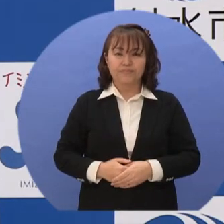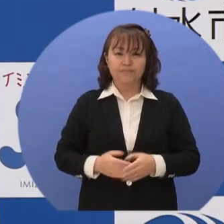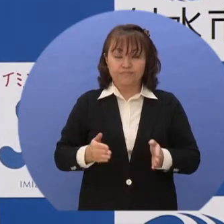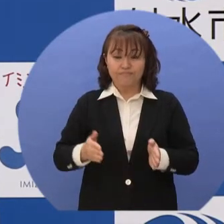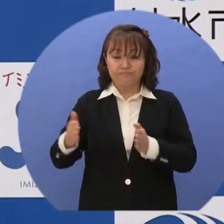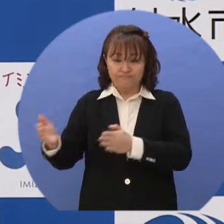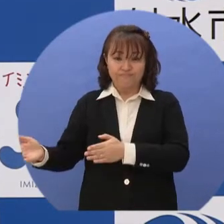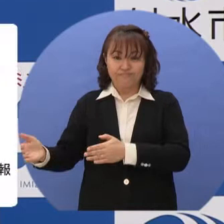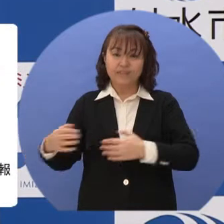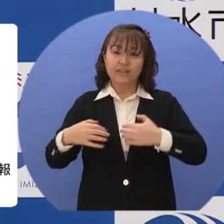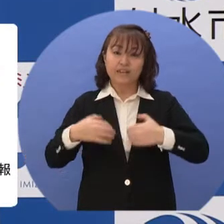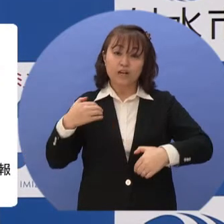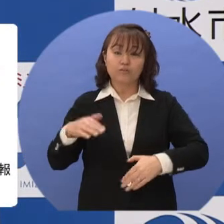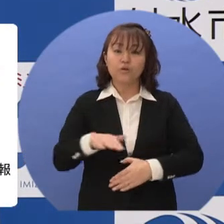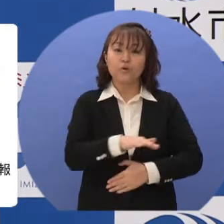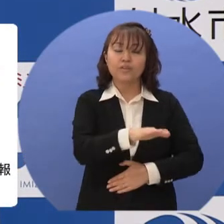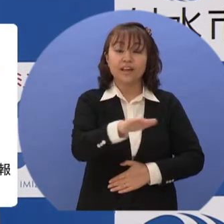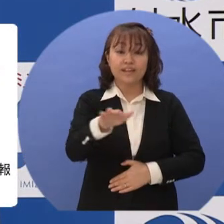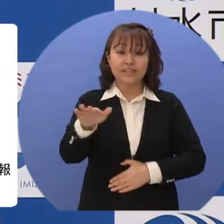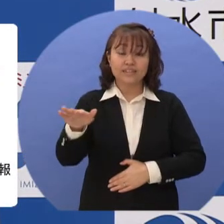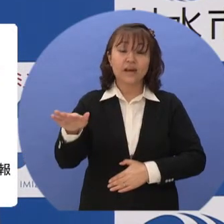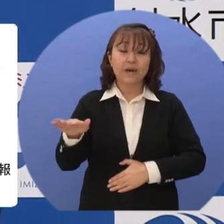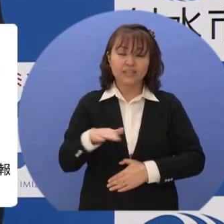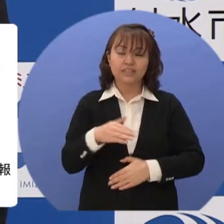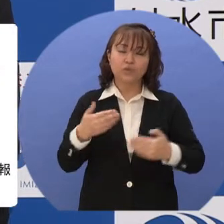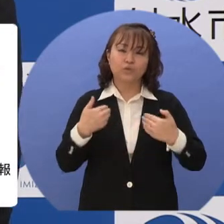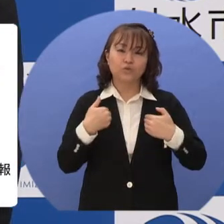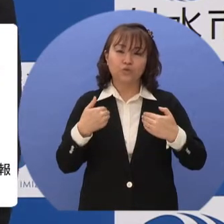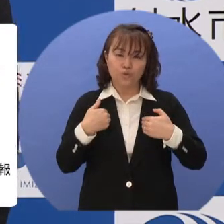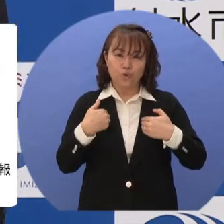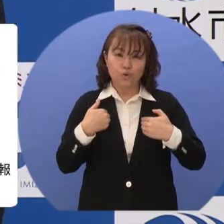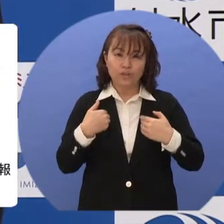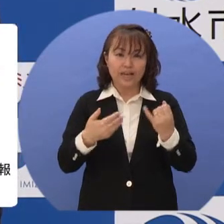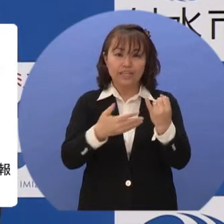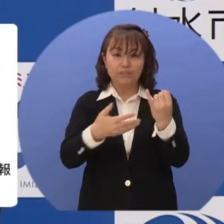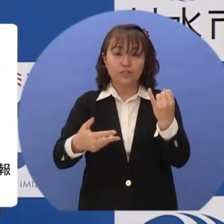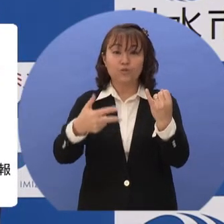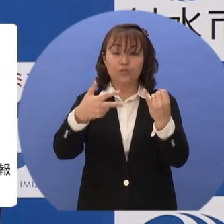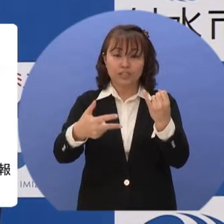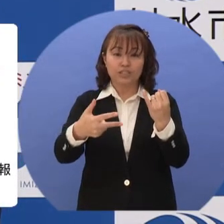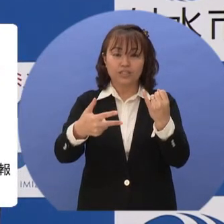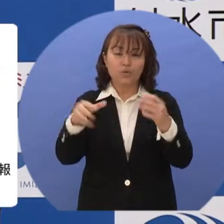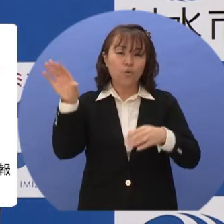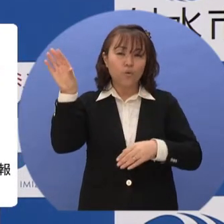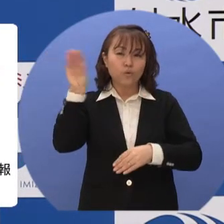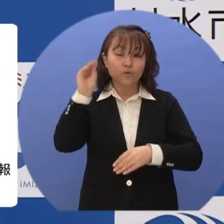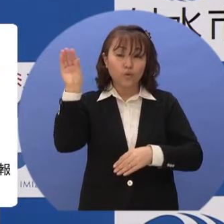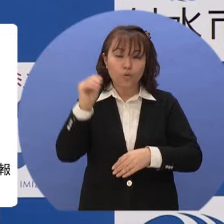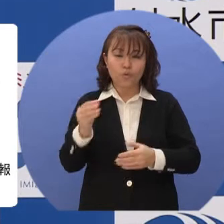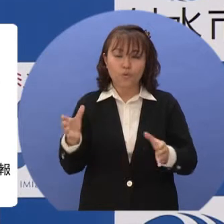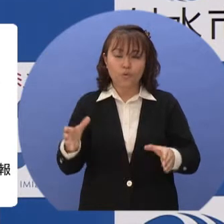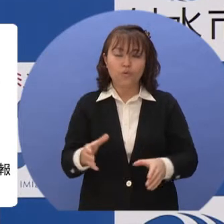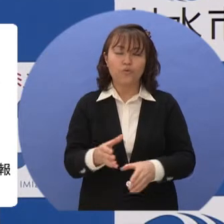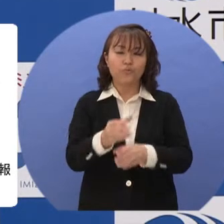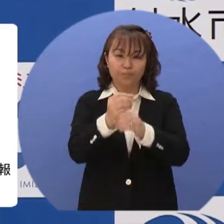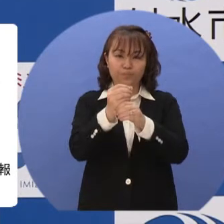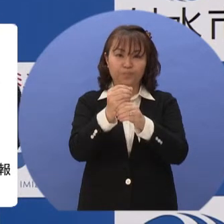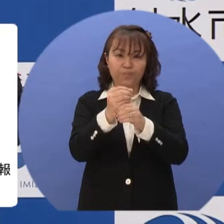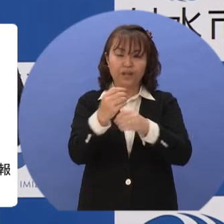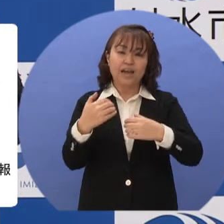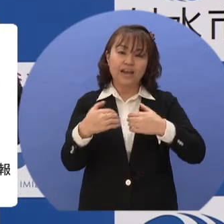度ですね学生の皆さんにとって必要な市の情報を集約をした学生応援